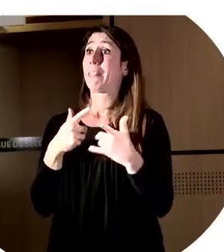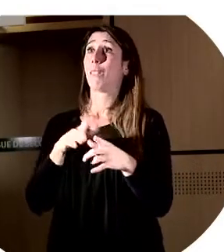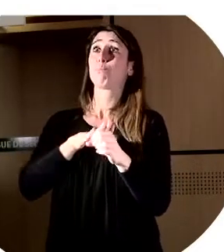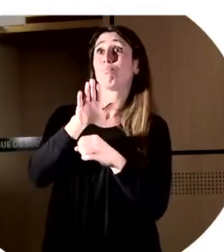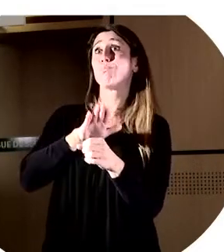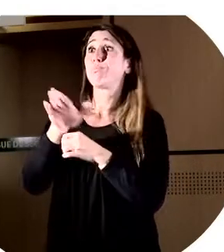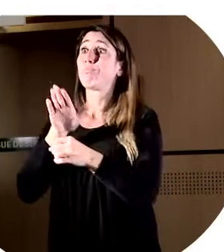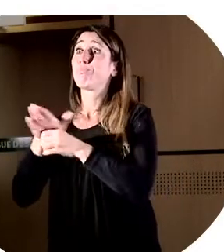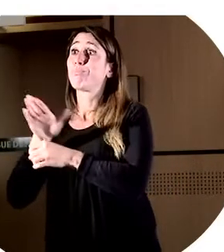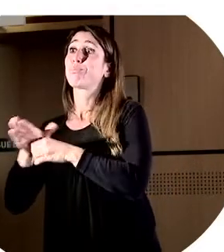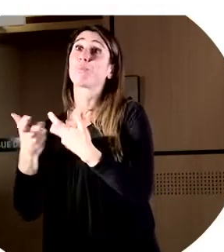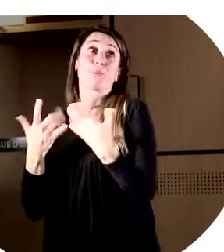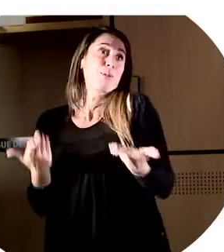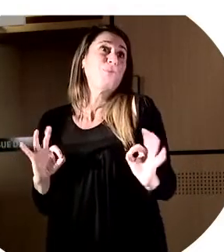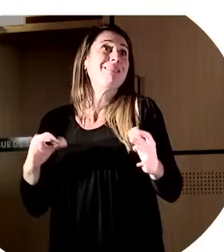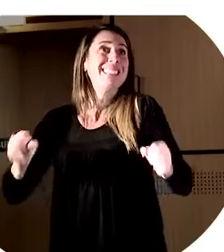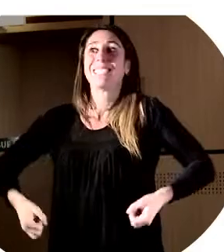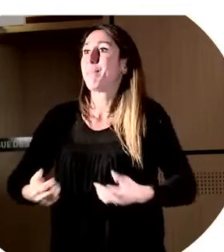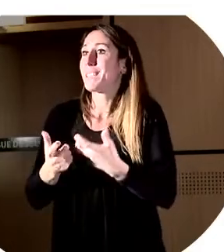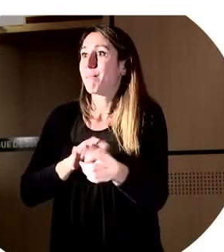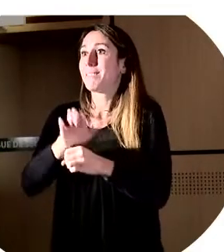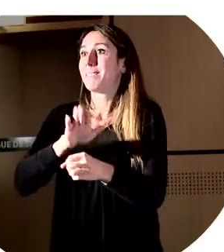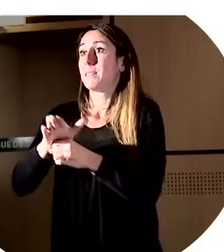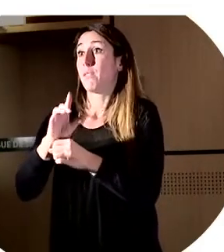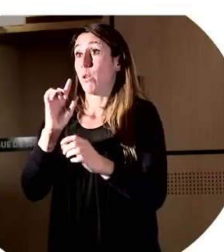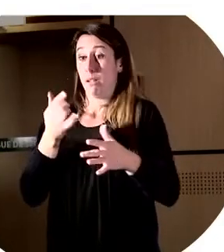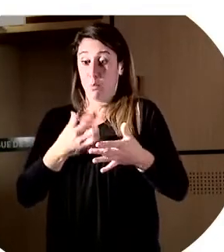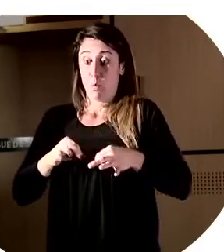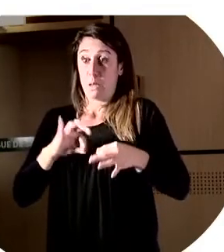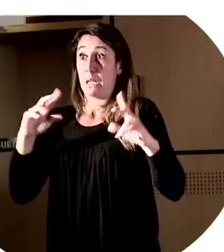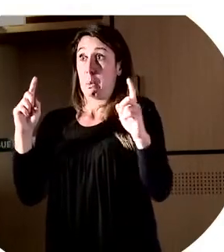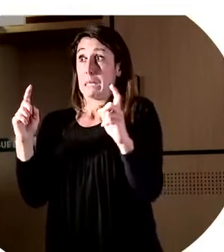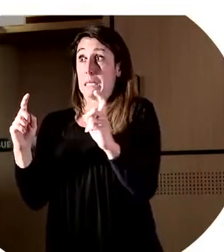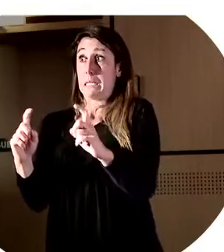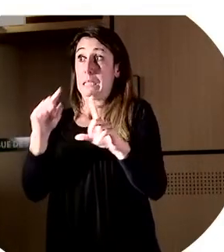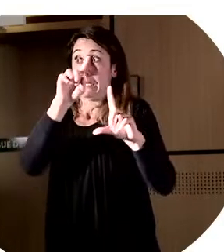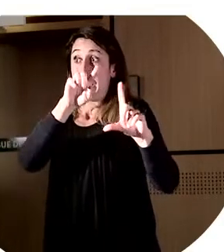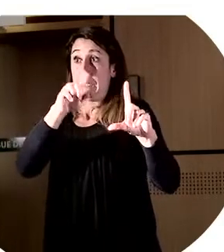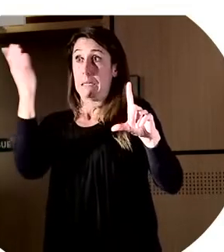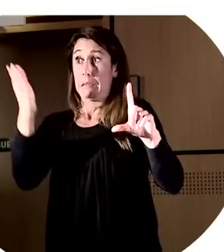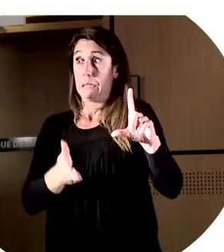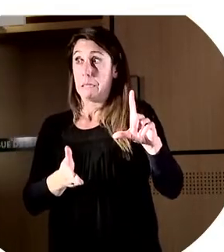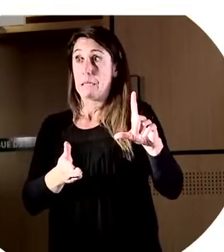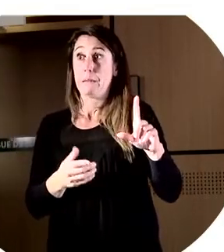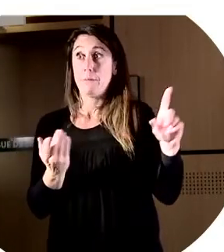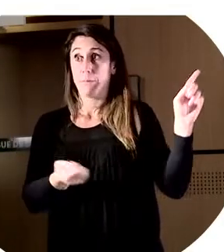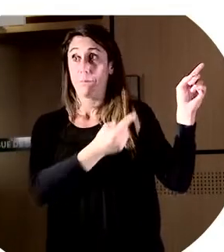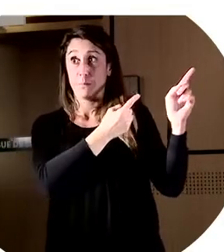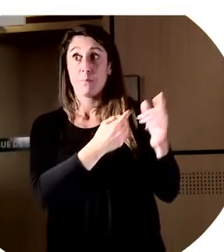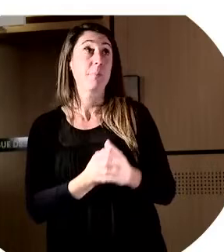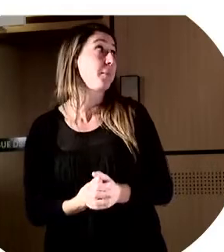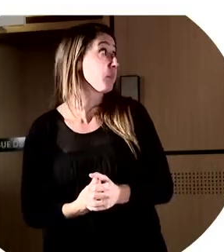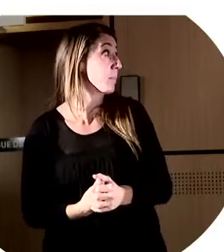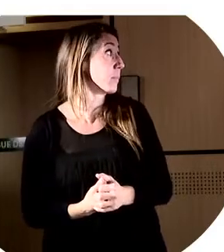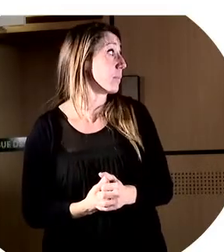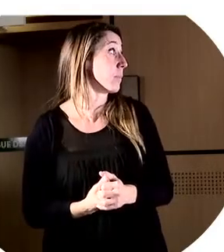c'est d'actualité, mais vous voyez que la concentration diminue de façon drastique et descend en dessous de ce seuil d'efficacité.